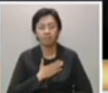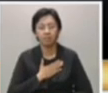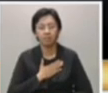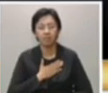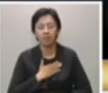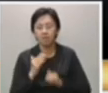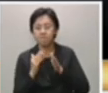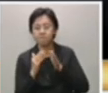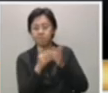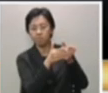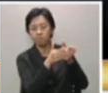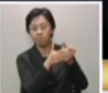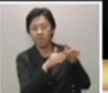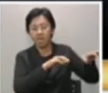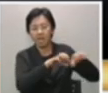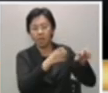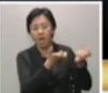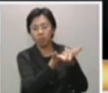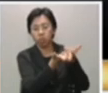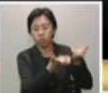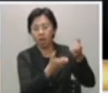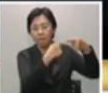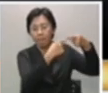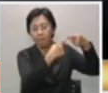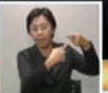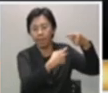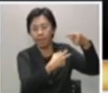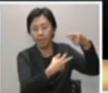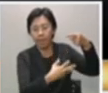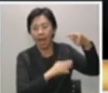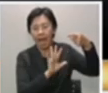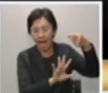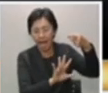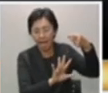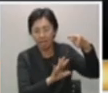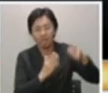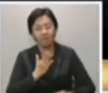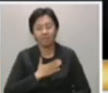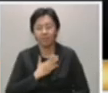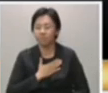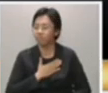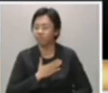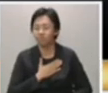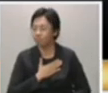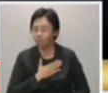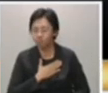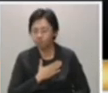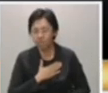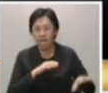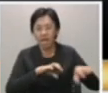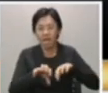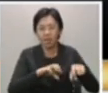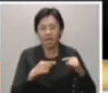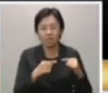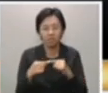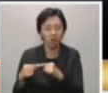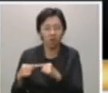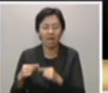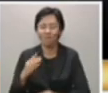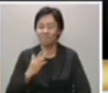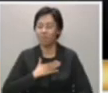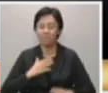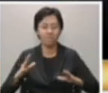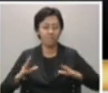าท่านด้วยความล้มเหลวทั้ง5ประการและไม่อาจจะไว้วางใจ ให้ท่านบริหารประเทศ